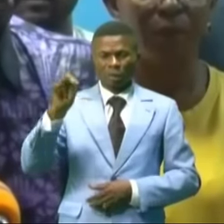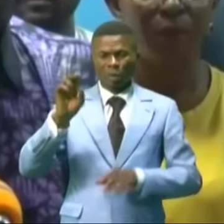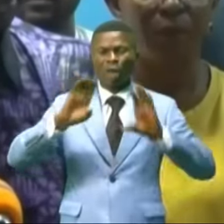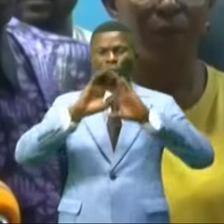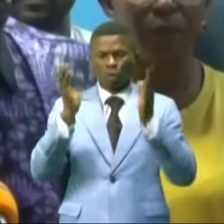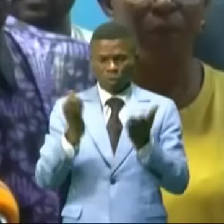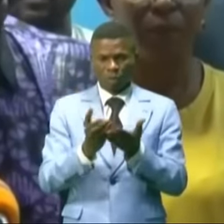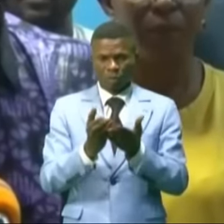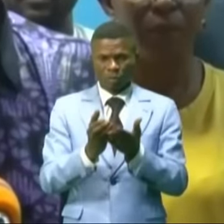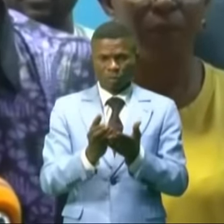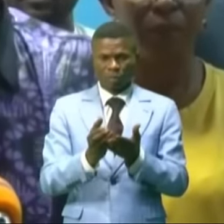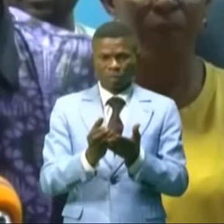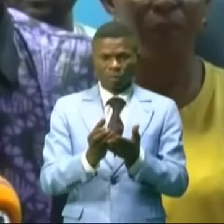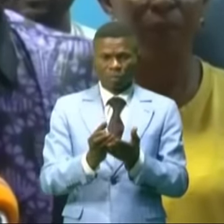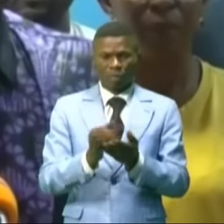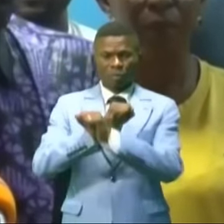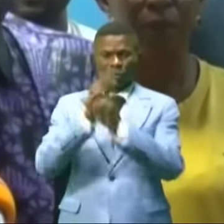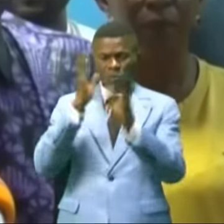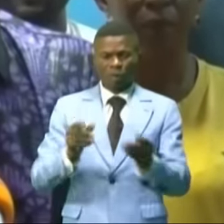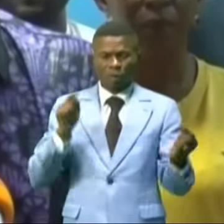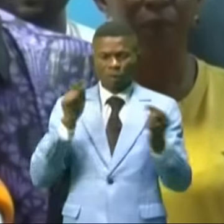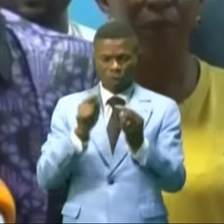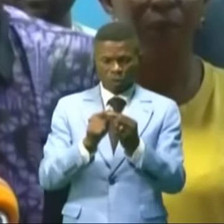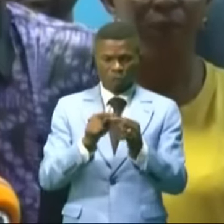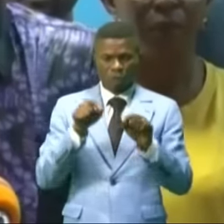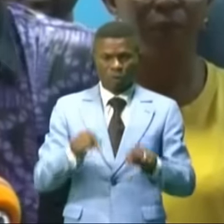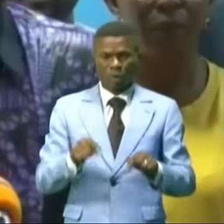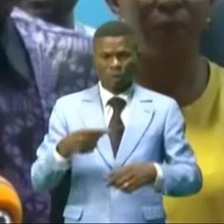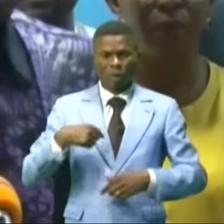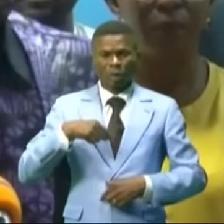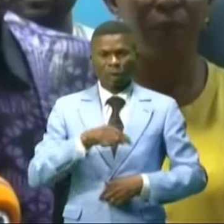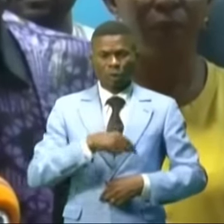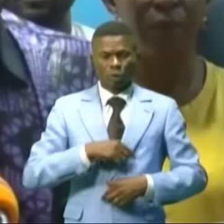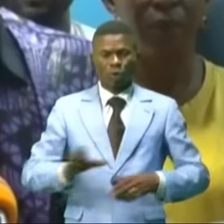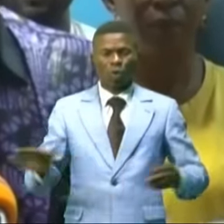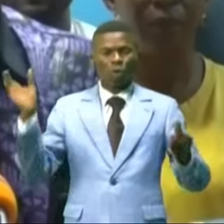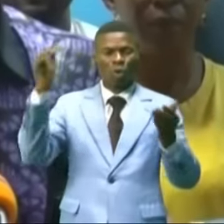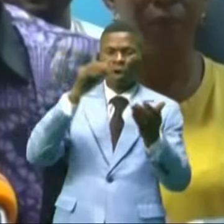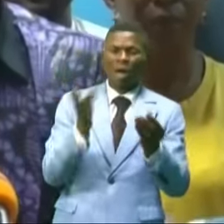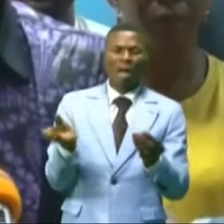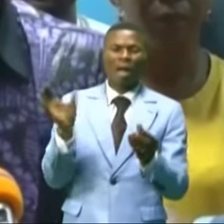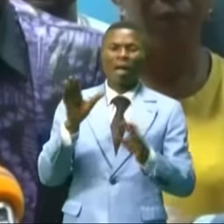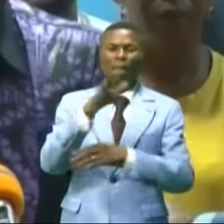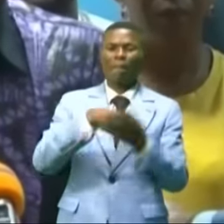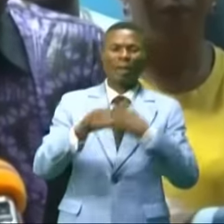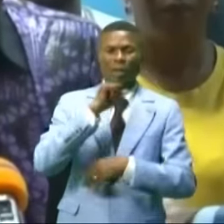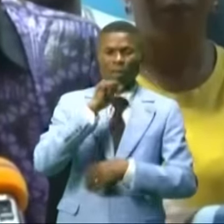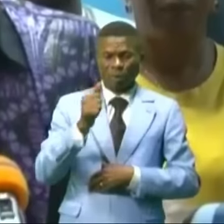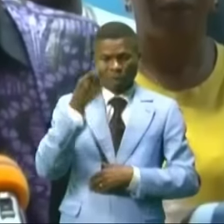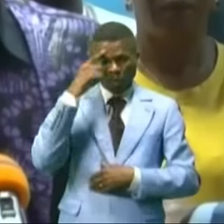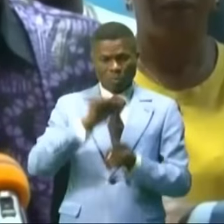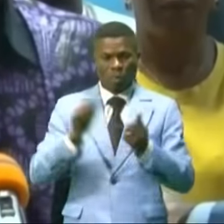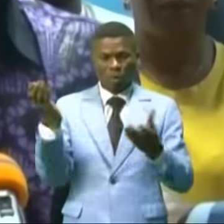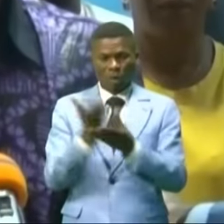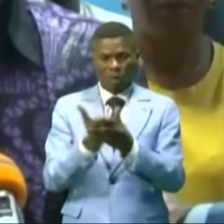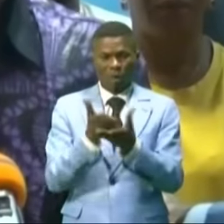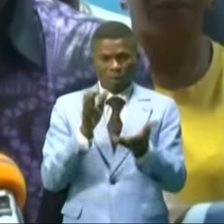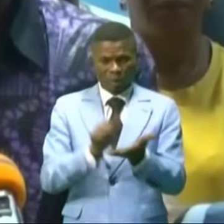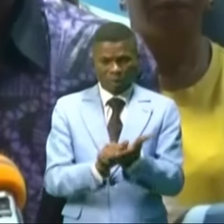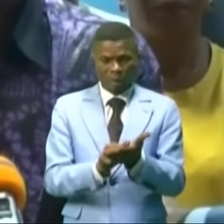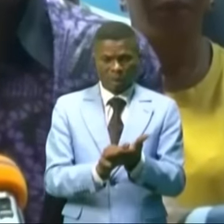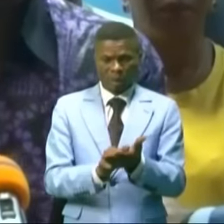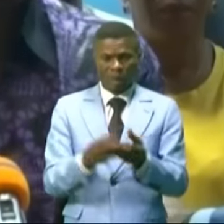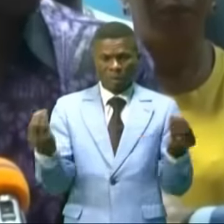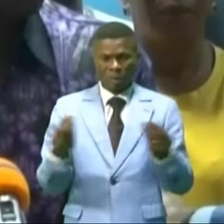départ, les bases syndicales et jusqu'à présent, au contraire, nous n'étions pas associés. Et par rapport à ces contrats. Et c'est